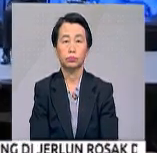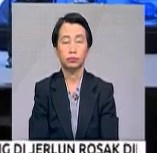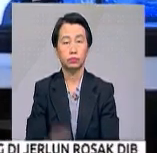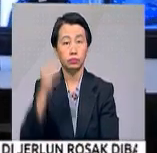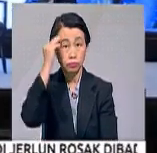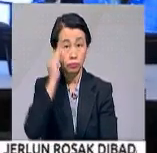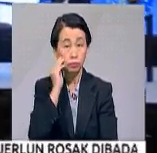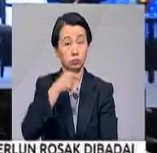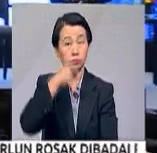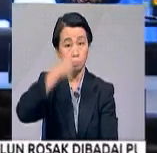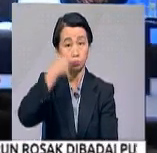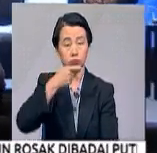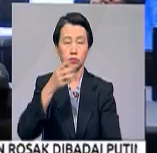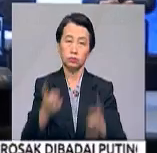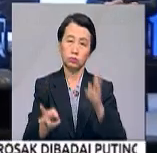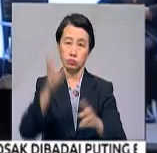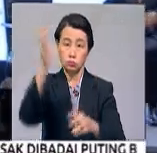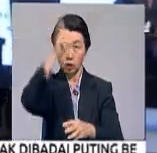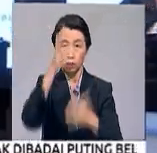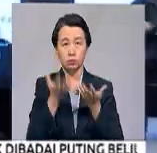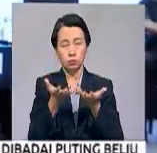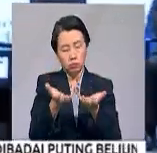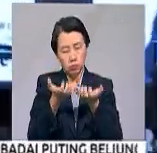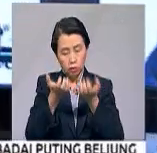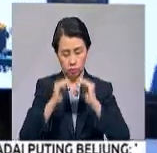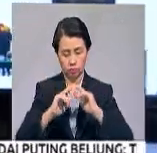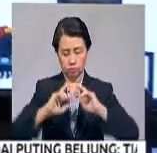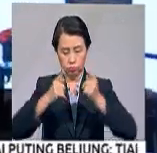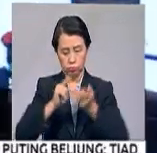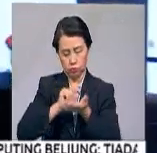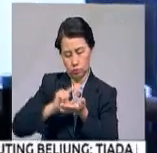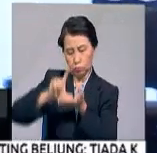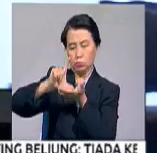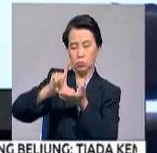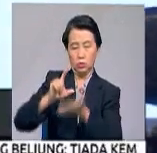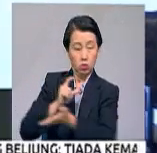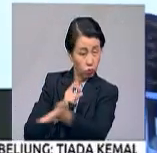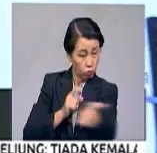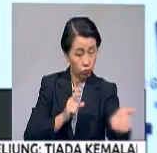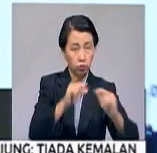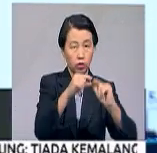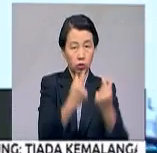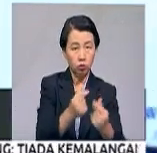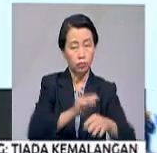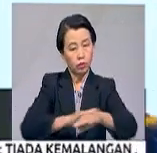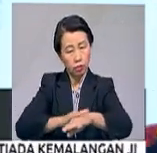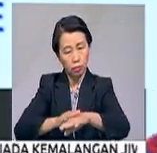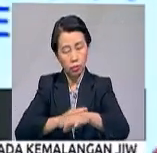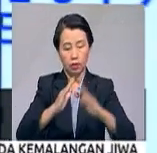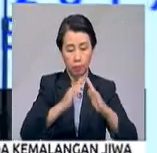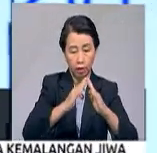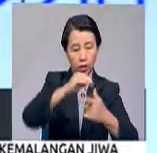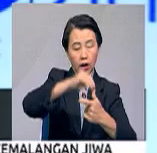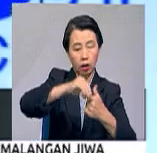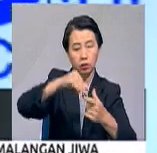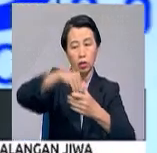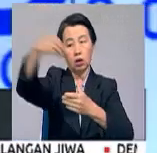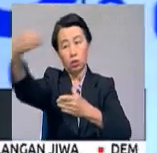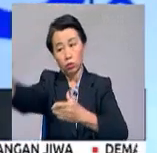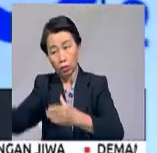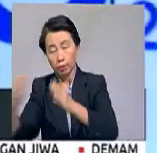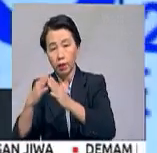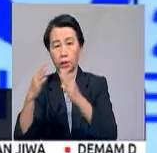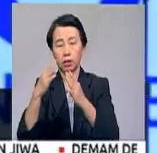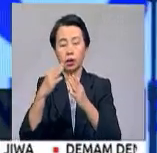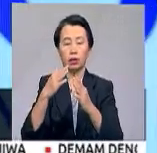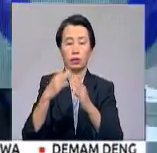Menurut Tun Dr. Mahathir, meski kerajaan berhasrat meningkatkan pendapatan semua kumpulan etnik sama ada di bandar, luar bandar atau